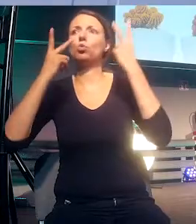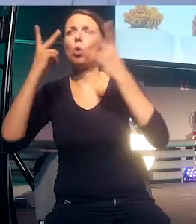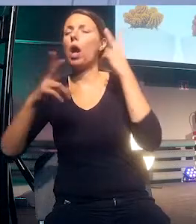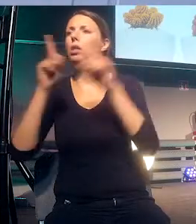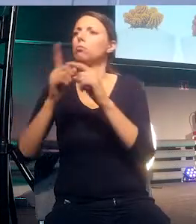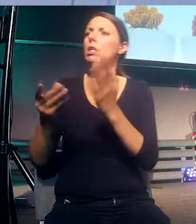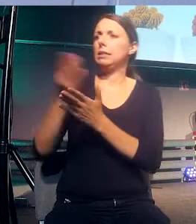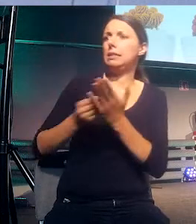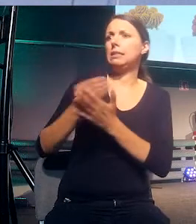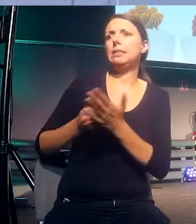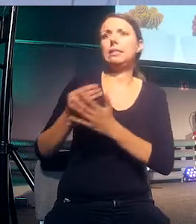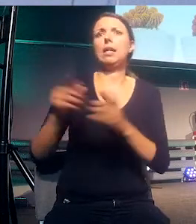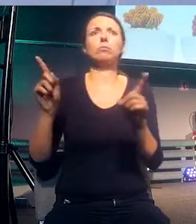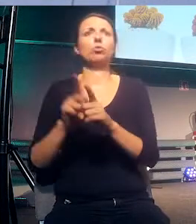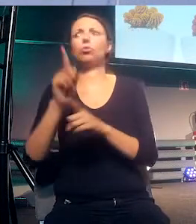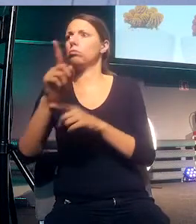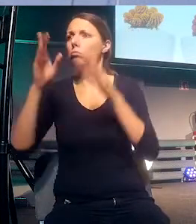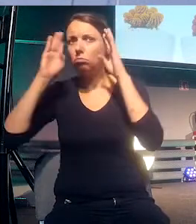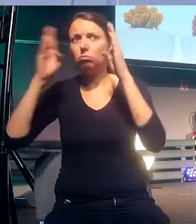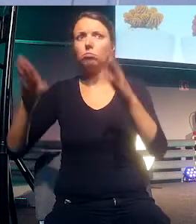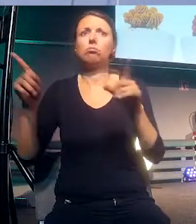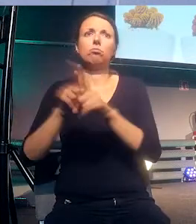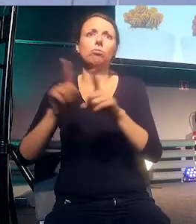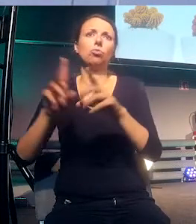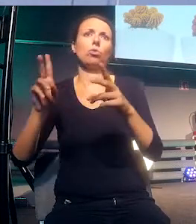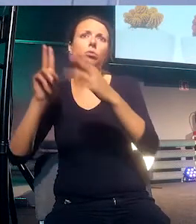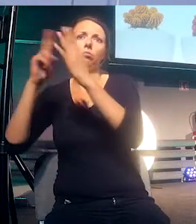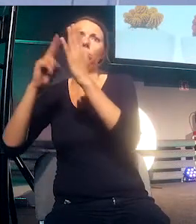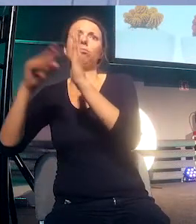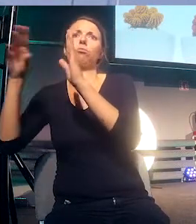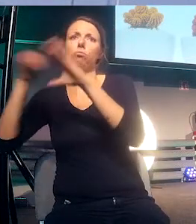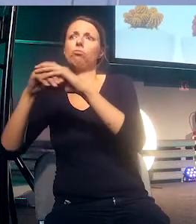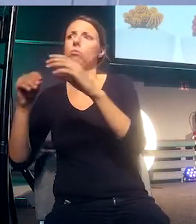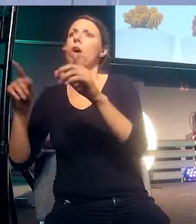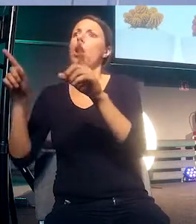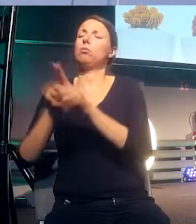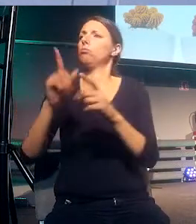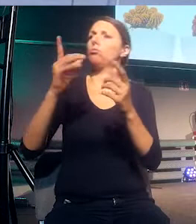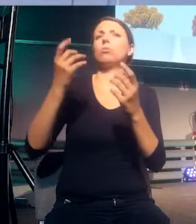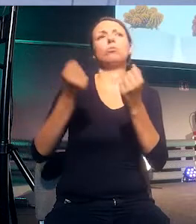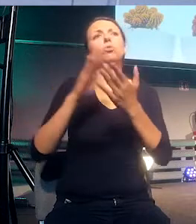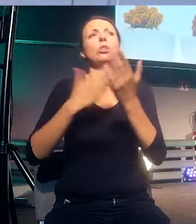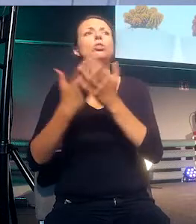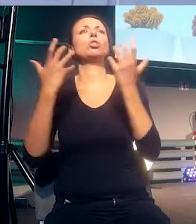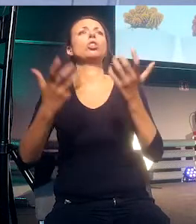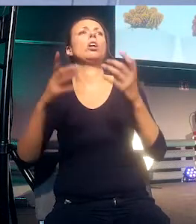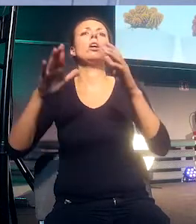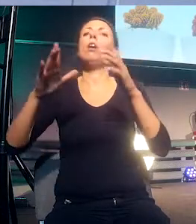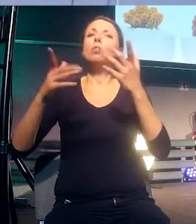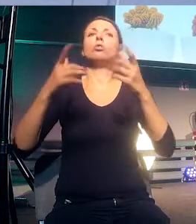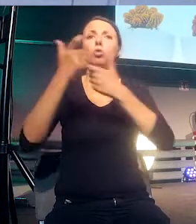designem i często też z kodowaniem doprowadziło do tego, że chcą się przebranżowić i zostać UX designerem. Ale jak tych ludzi porównać do